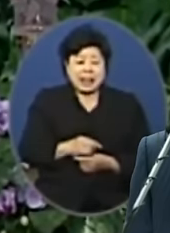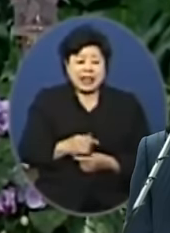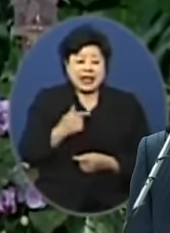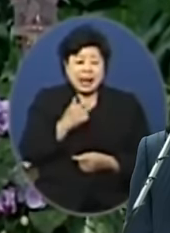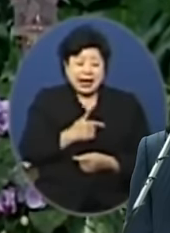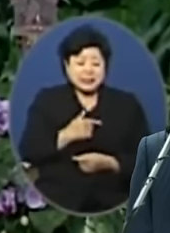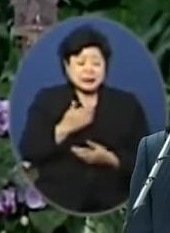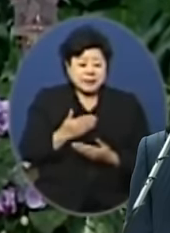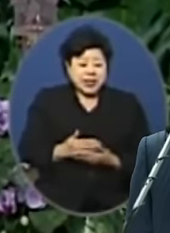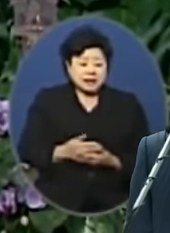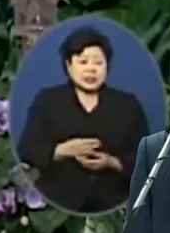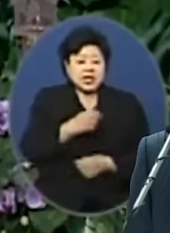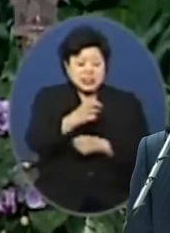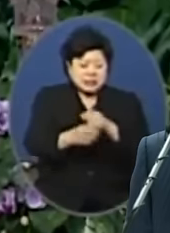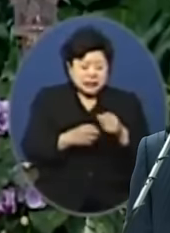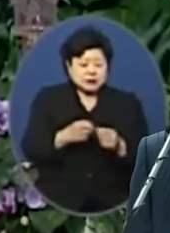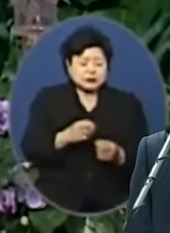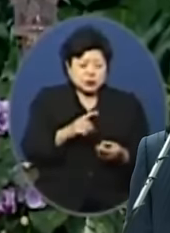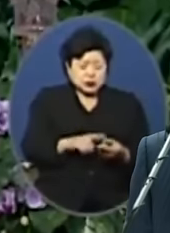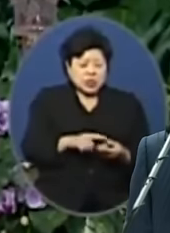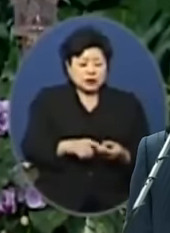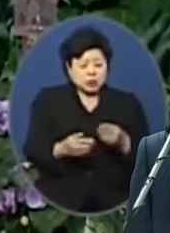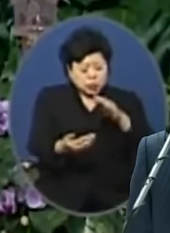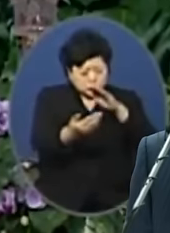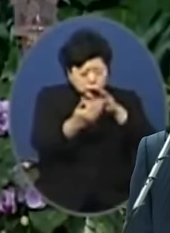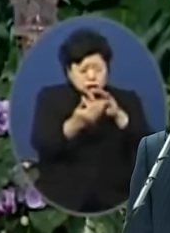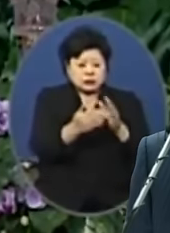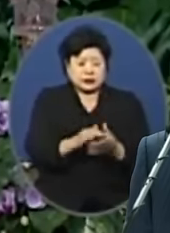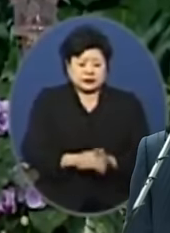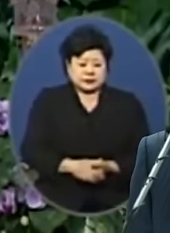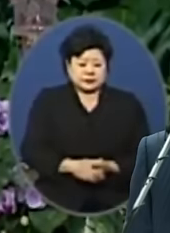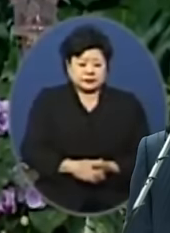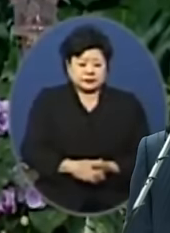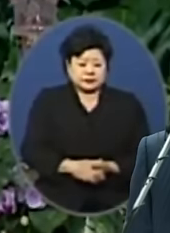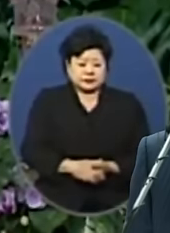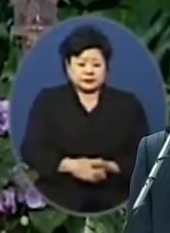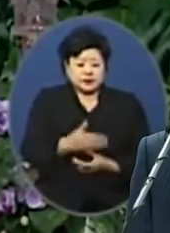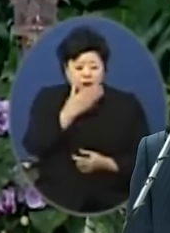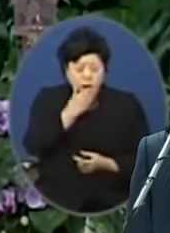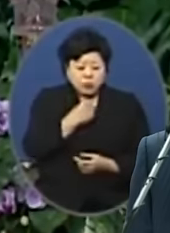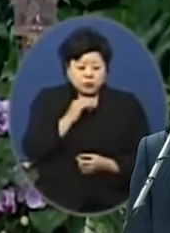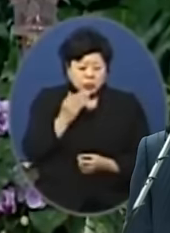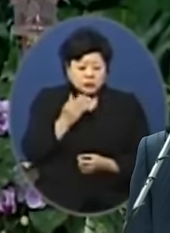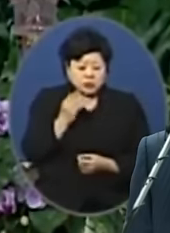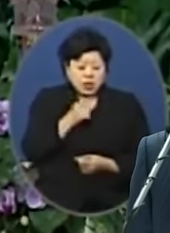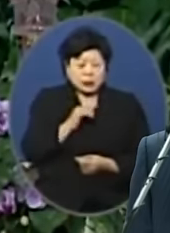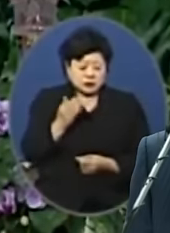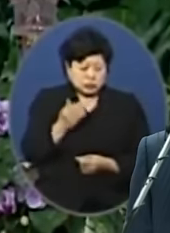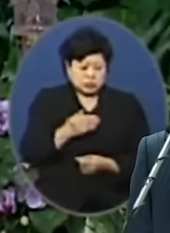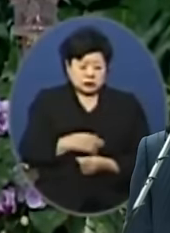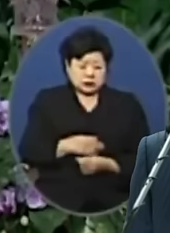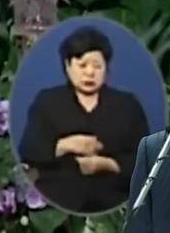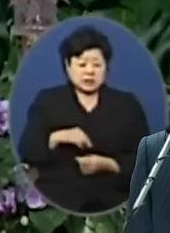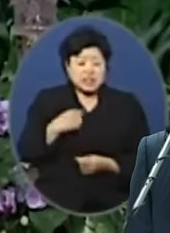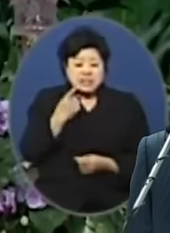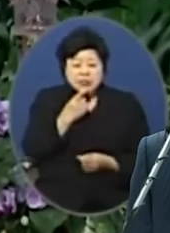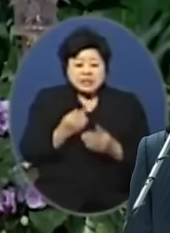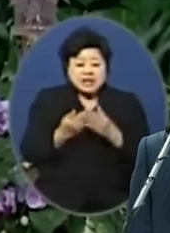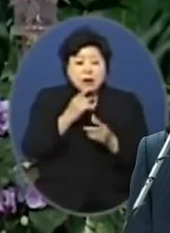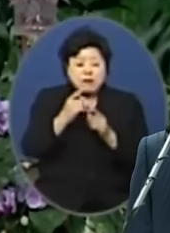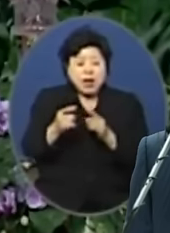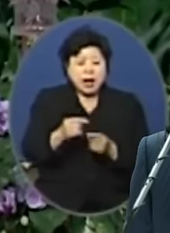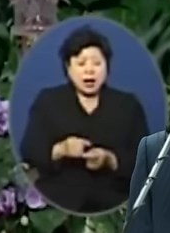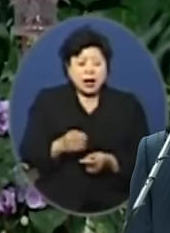가슴에 받아들여서 30년 동안 그것이 복이 되는지 화가 된다는 것입니다. 자기 입에서 나간 말은